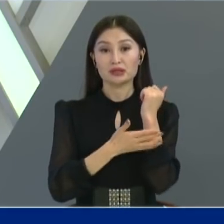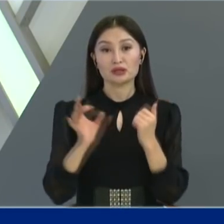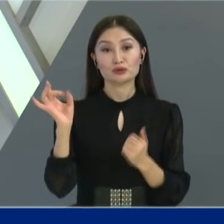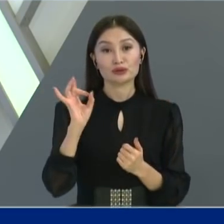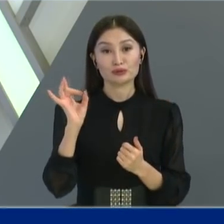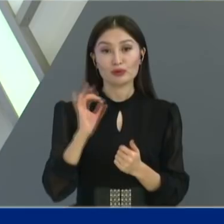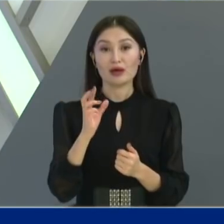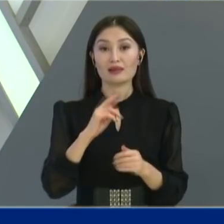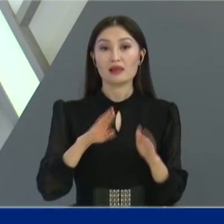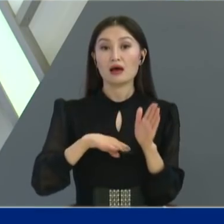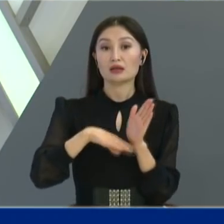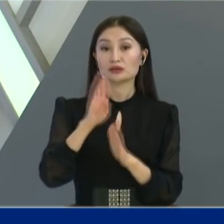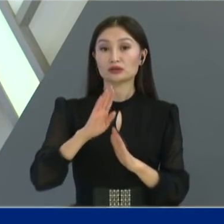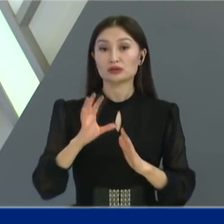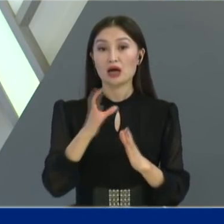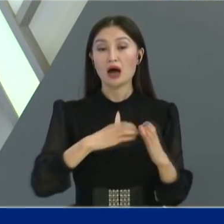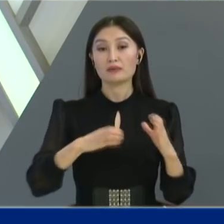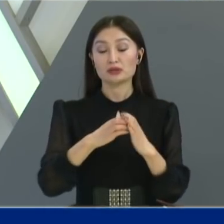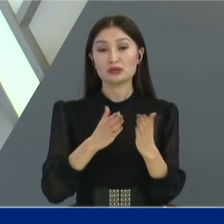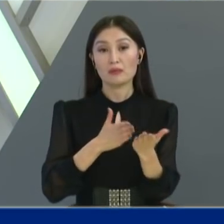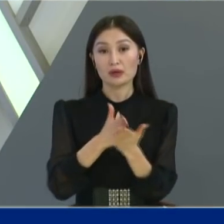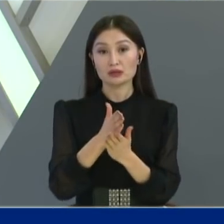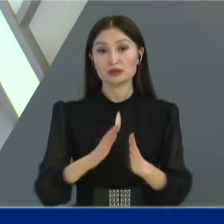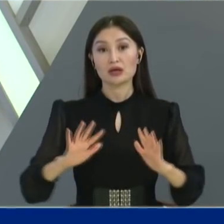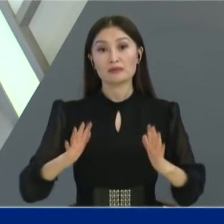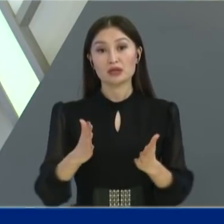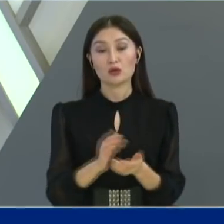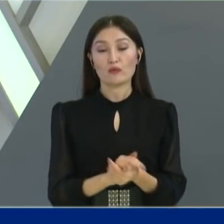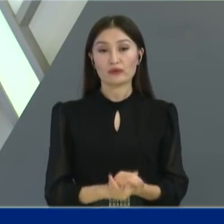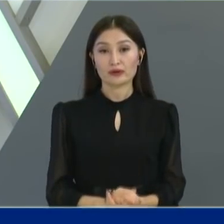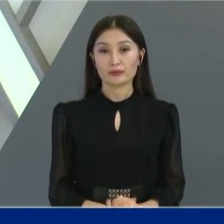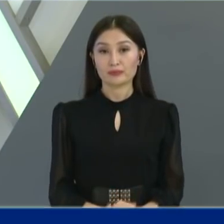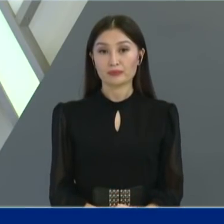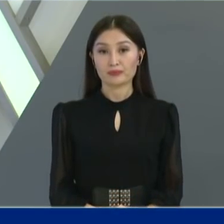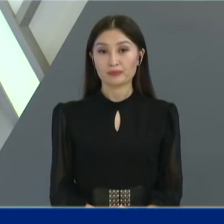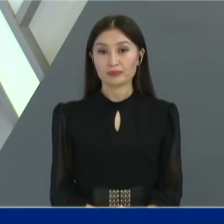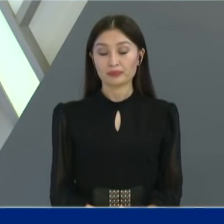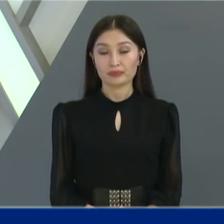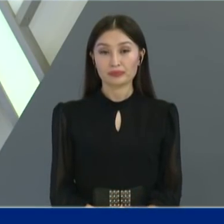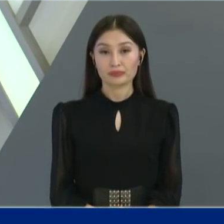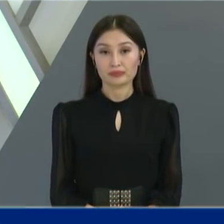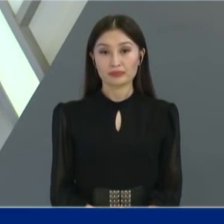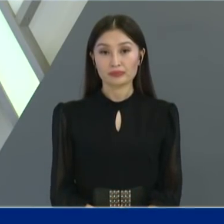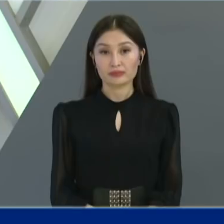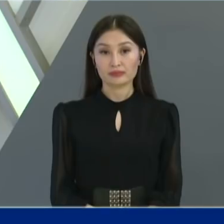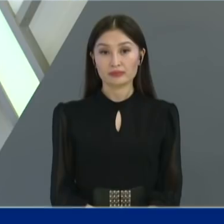республике для стабилизации общественно-политической обстановки.